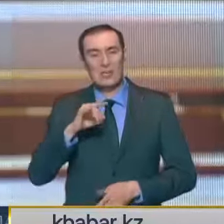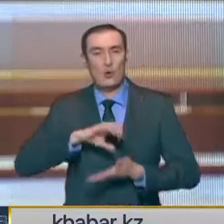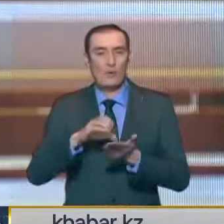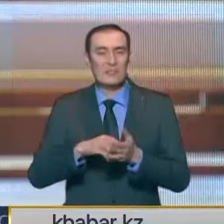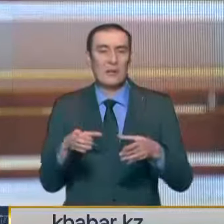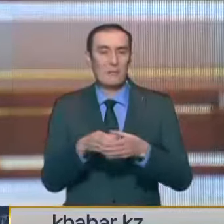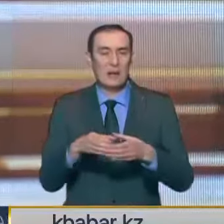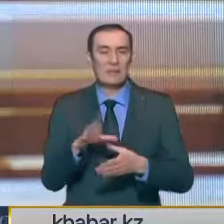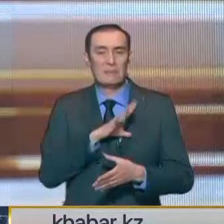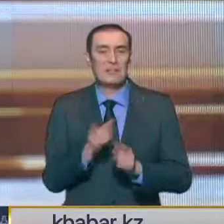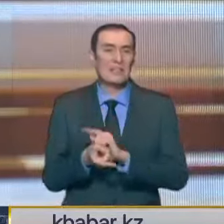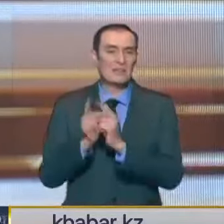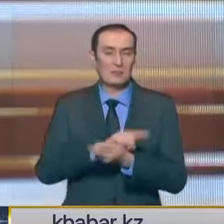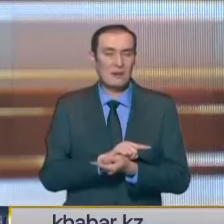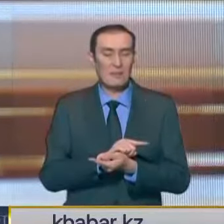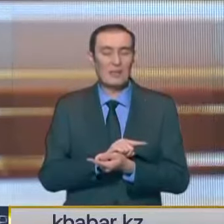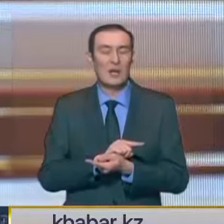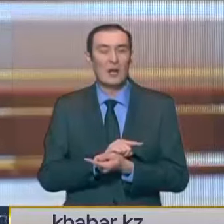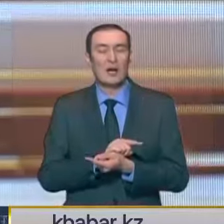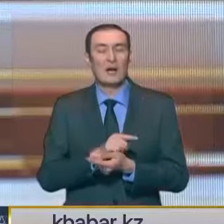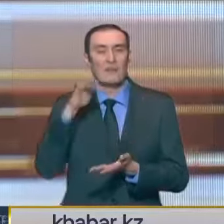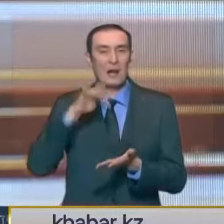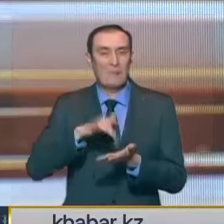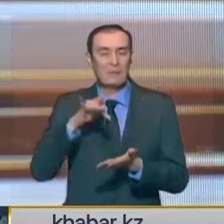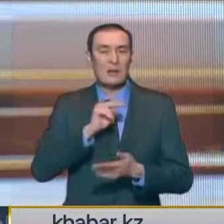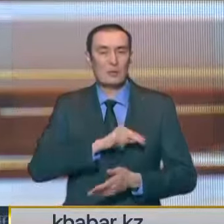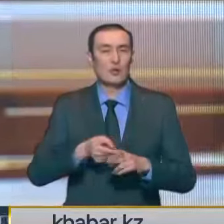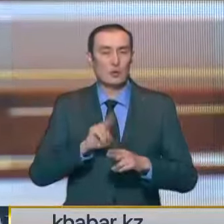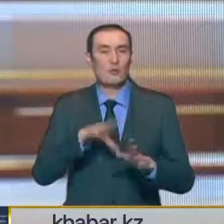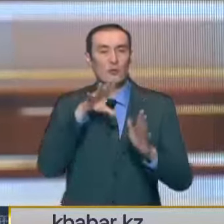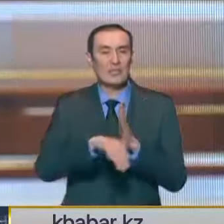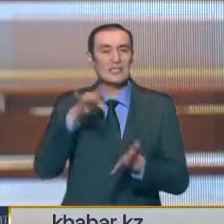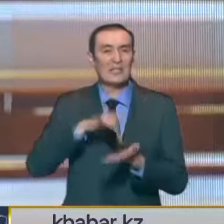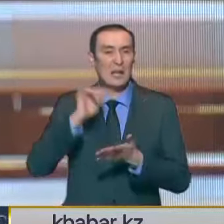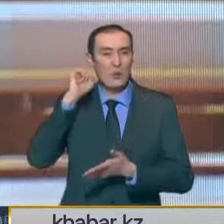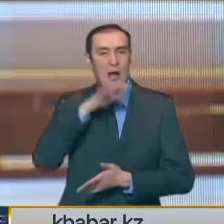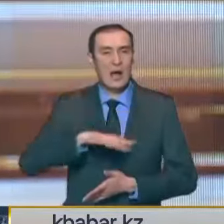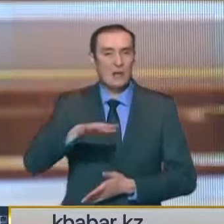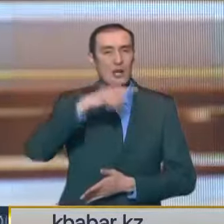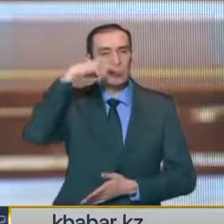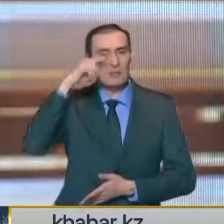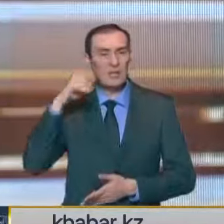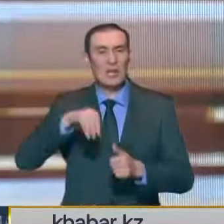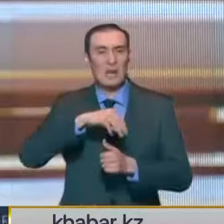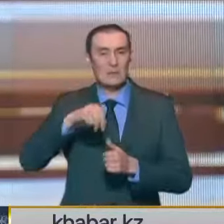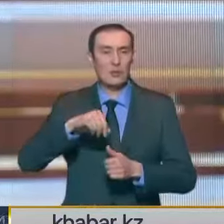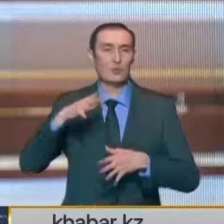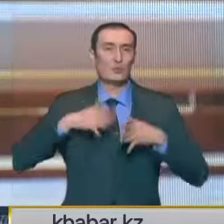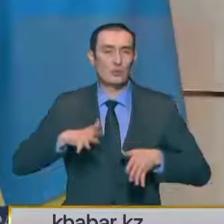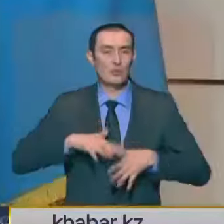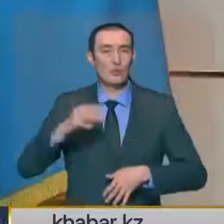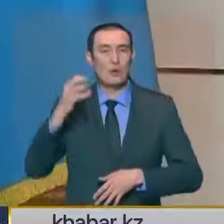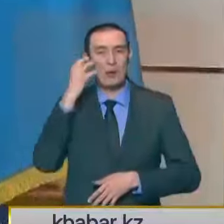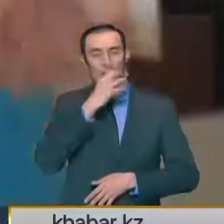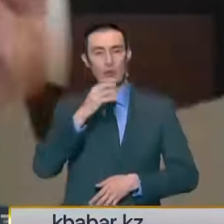Microsoft был трансформированных хаб деятельность которого охватывает Центральную Азию Азербайджан Армению Грузию Монголию и